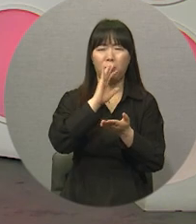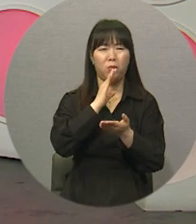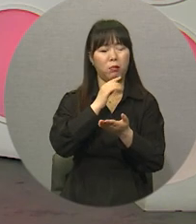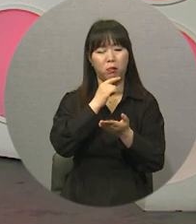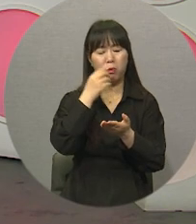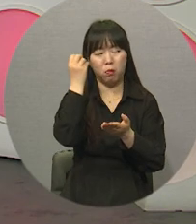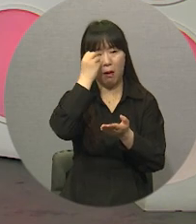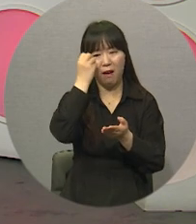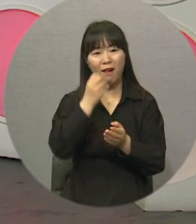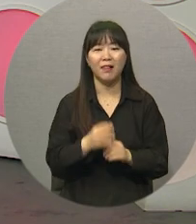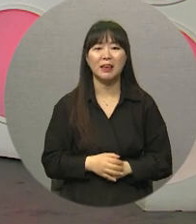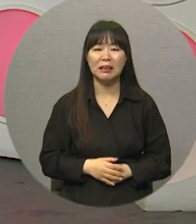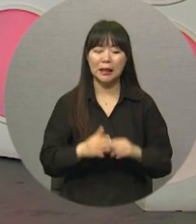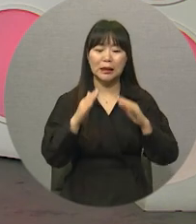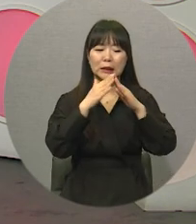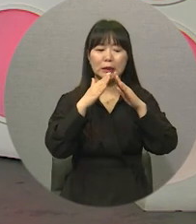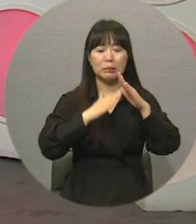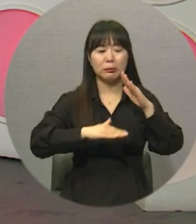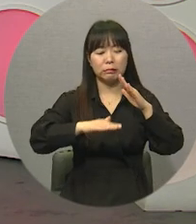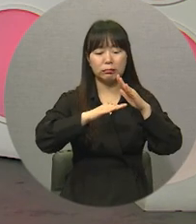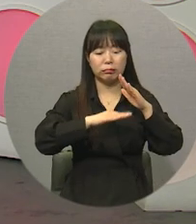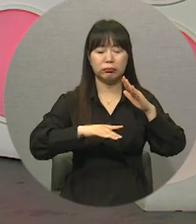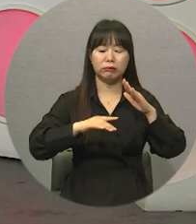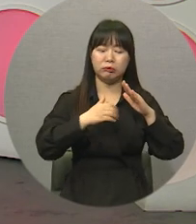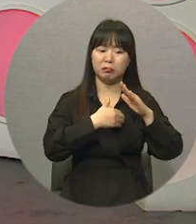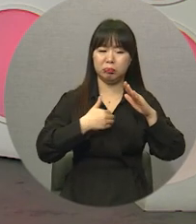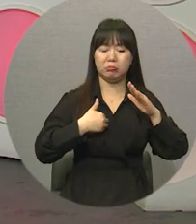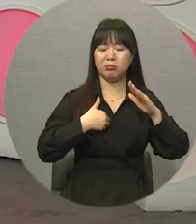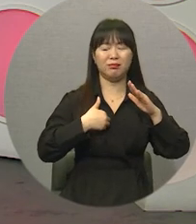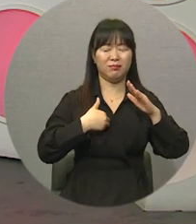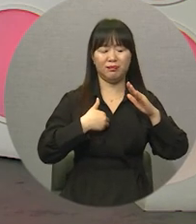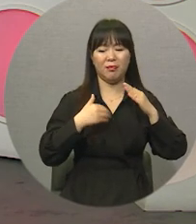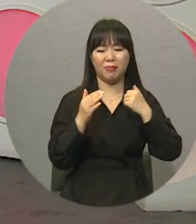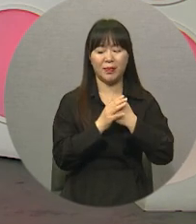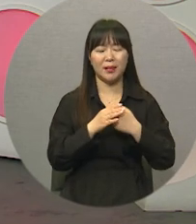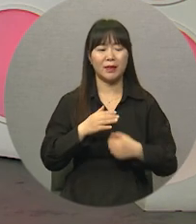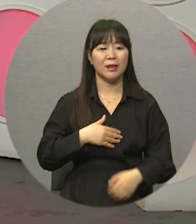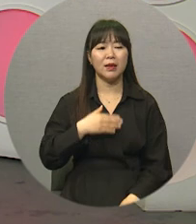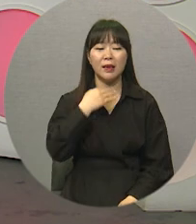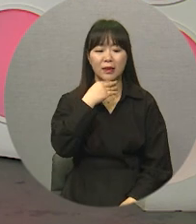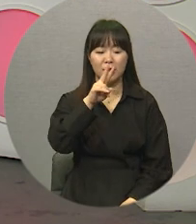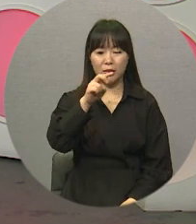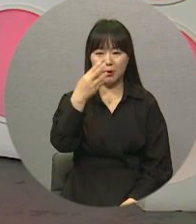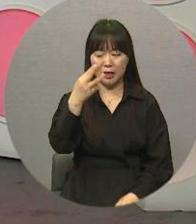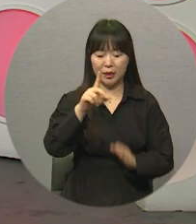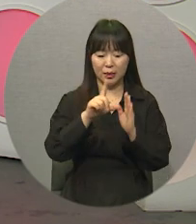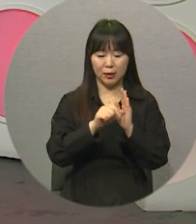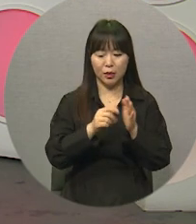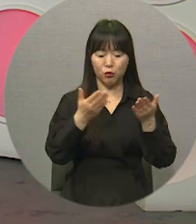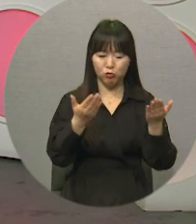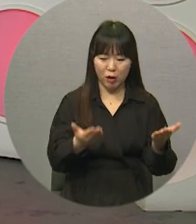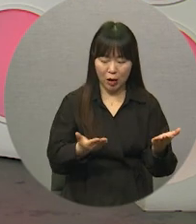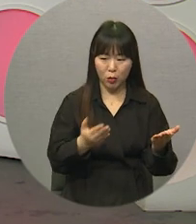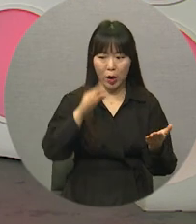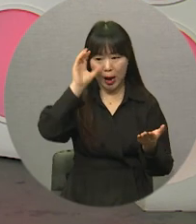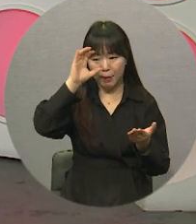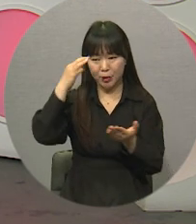어마어마했겨요. 집안 형편은 넉넉하지 않아 23살에 휴학을 하고 아르바이트에서 모은